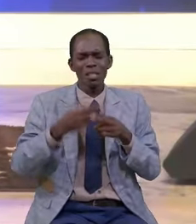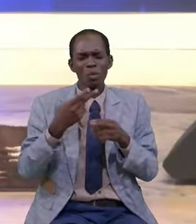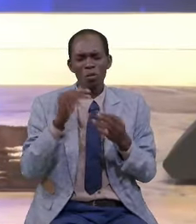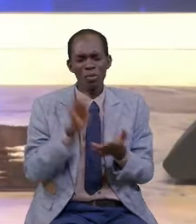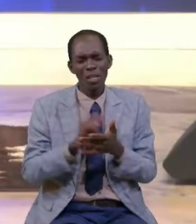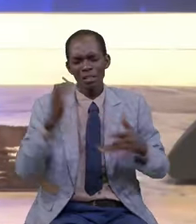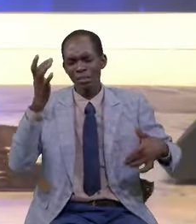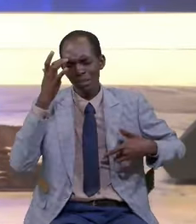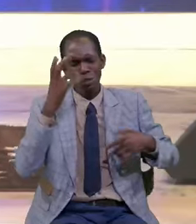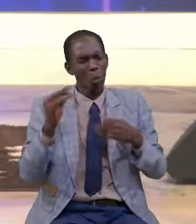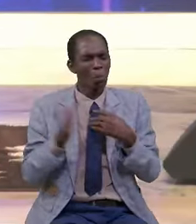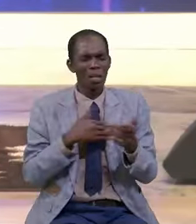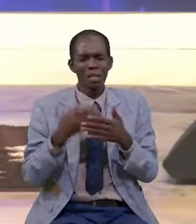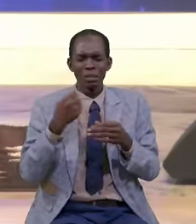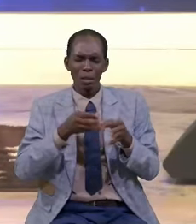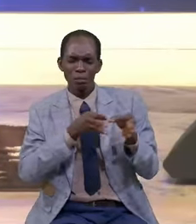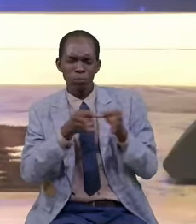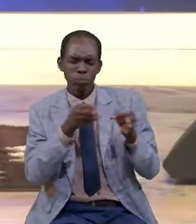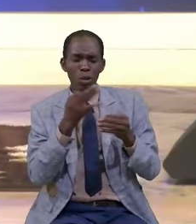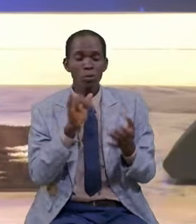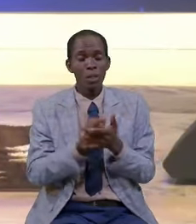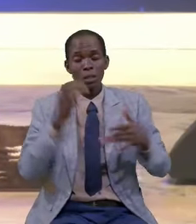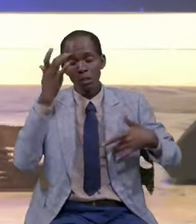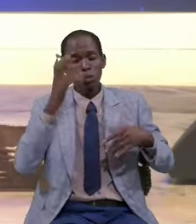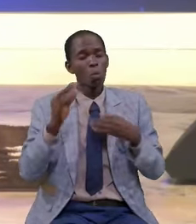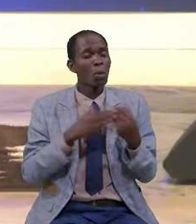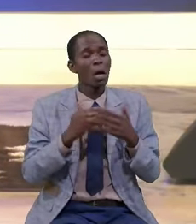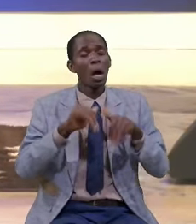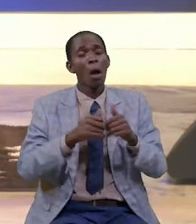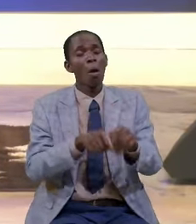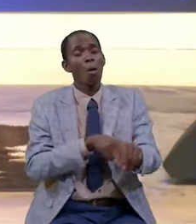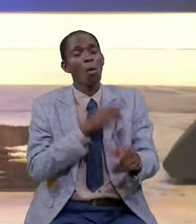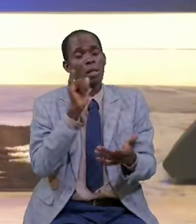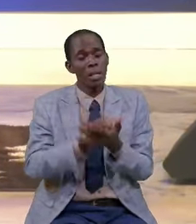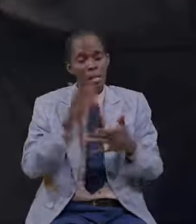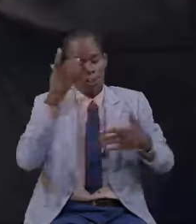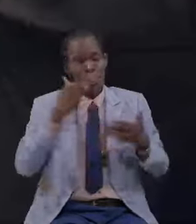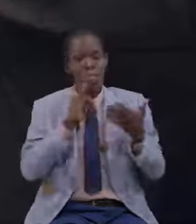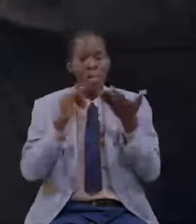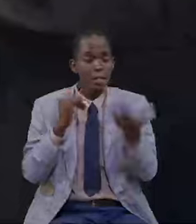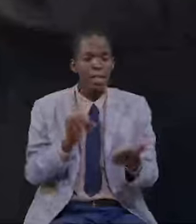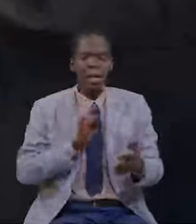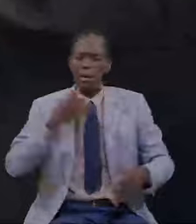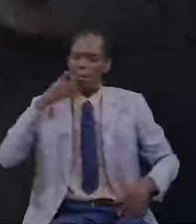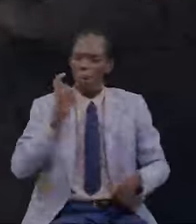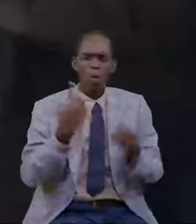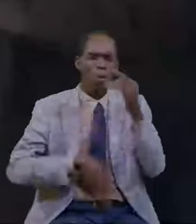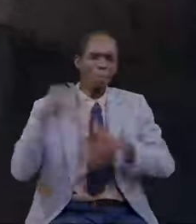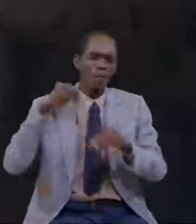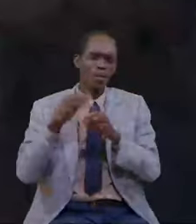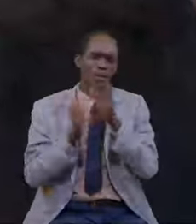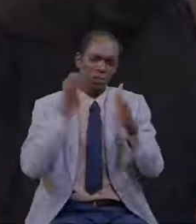la description, maladie, quelle que soit ta durée, je te commande, sors de là au nom de Jésus-Christ.